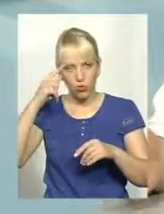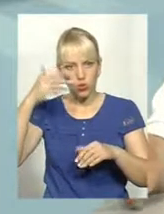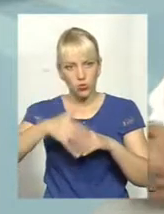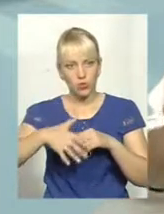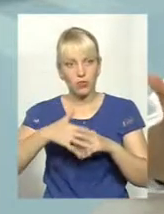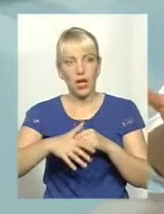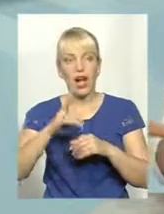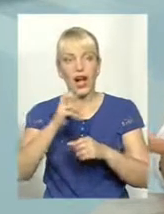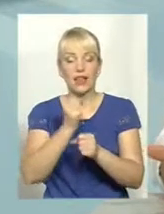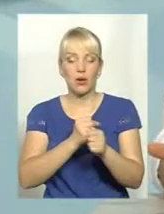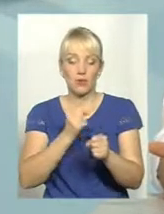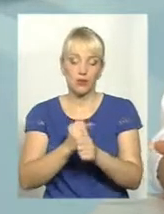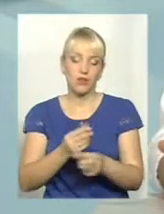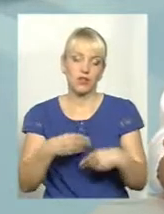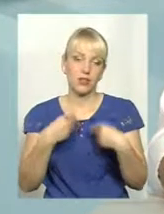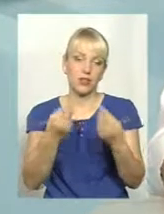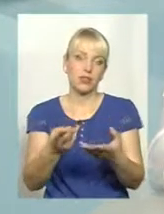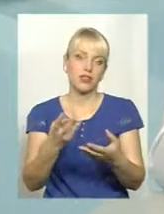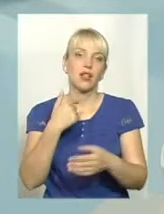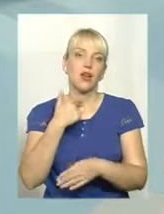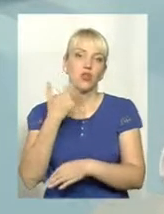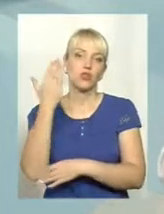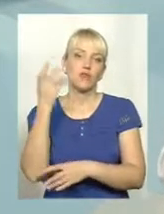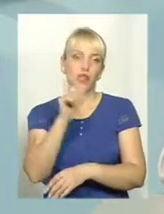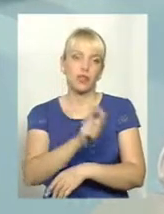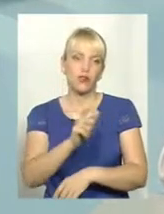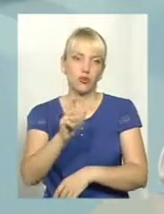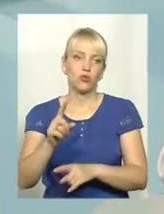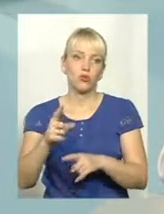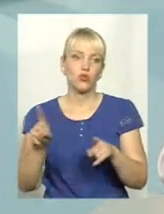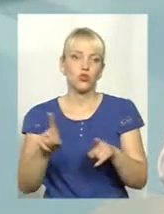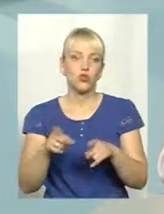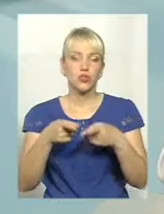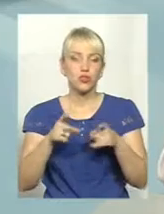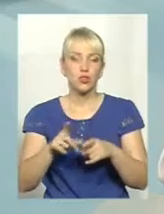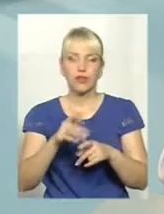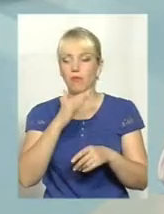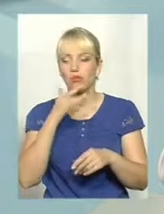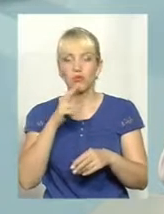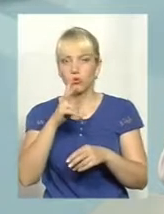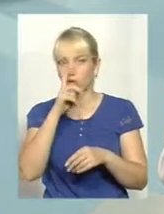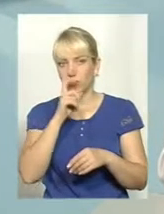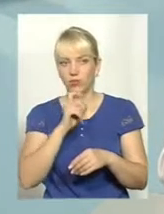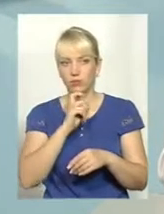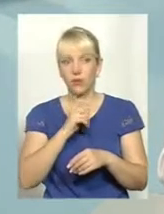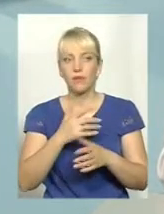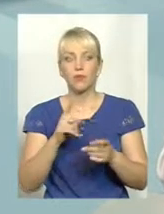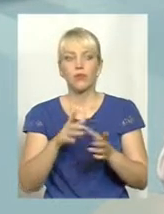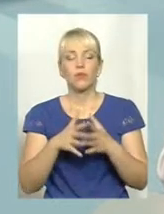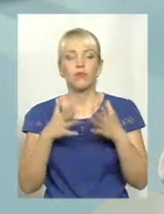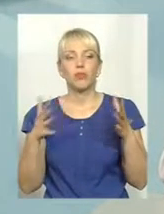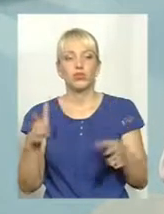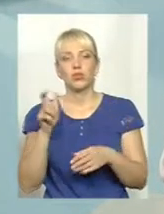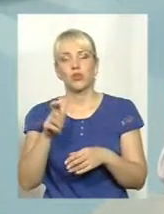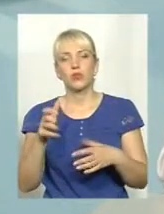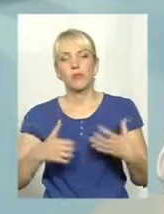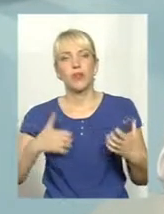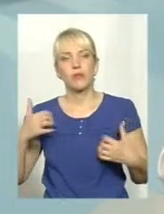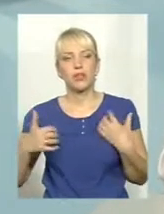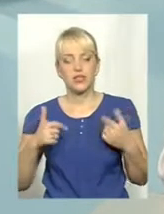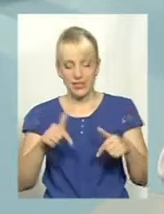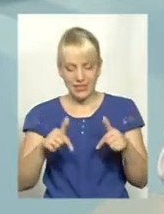два. Ось. І цим, чому я спочатку говорю, що спочатку це має розробити обмежене коло експертів. Тому що які в